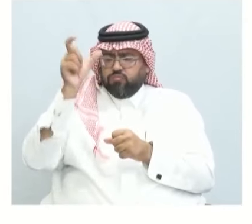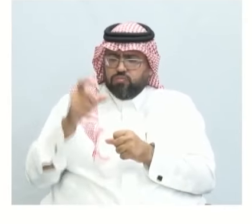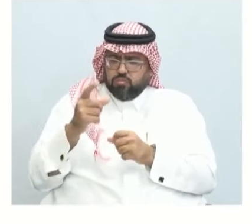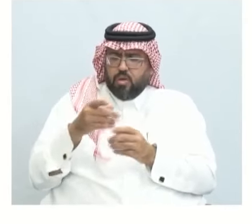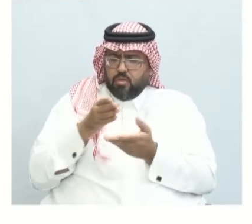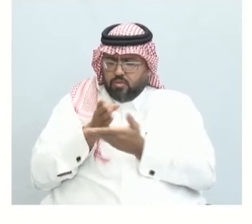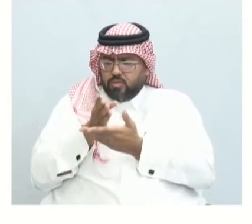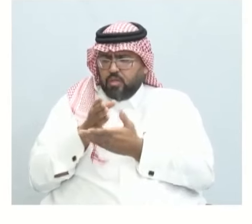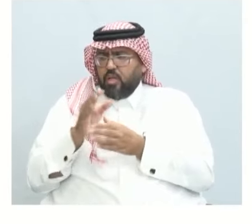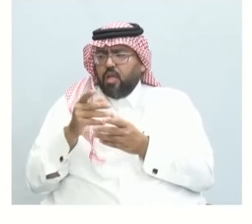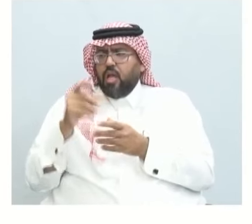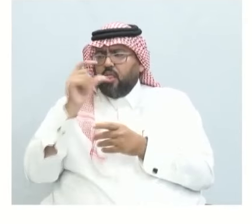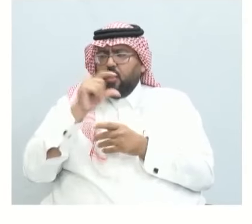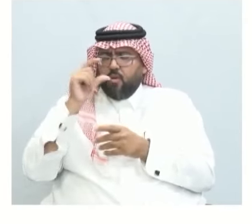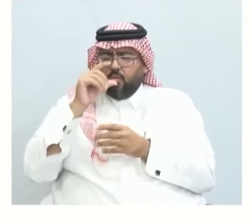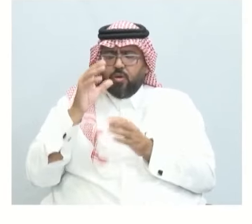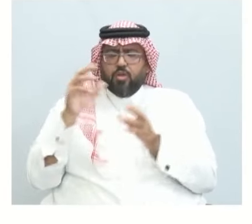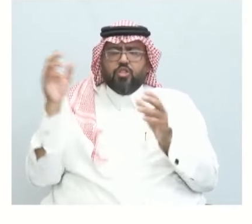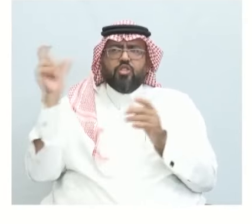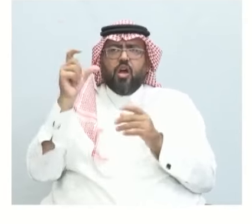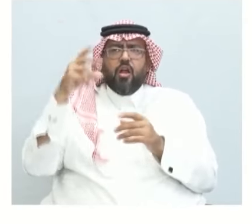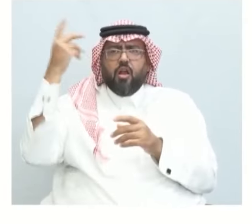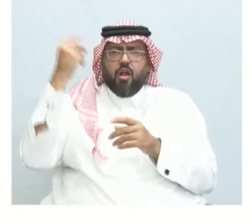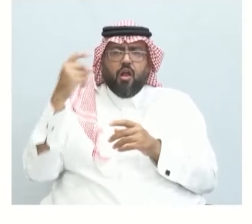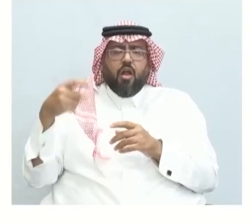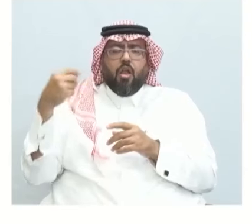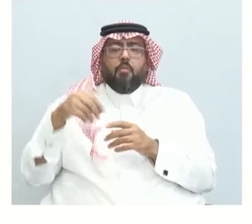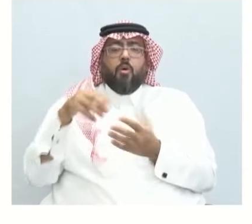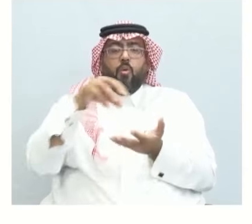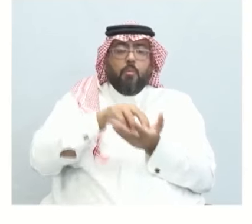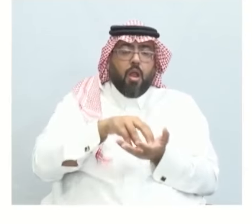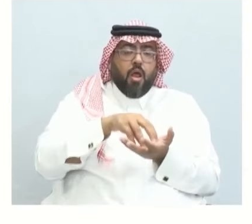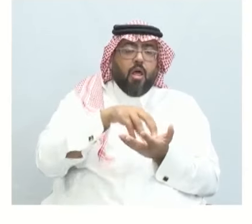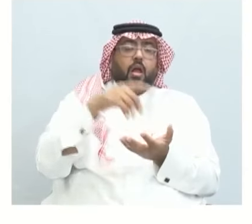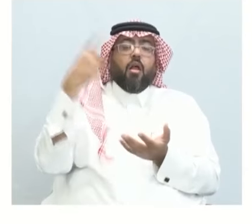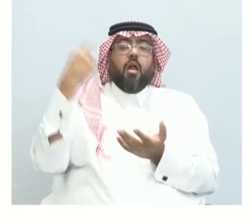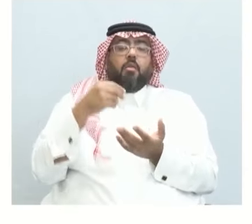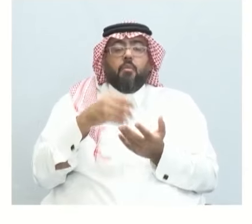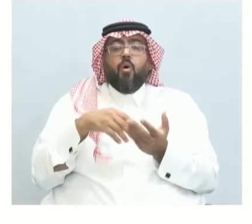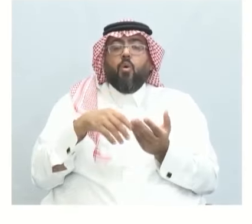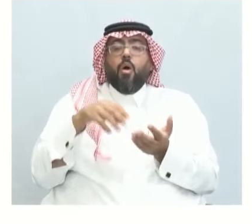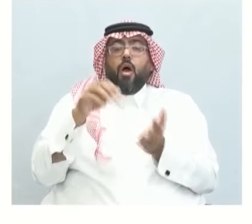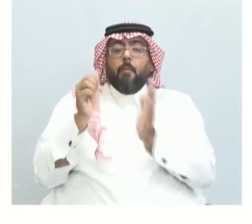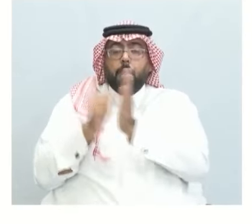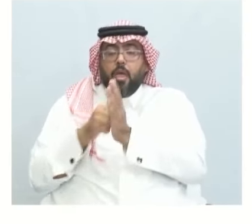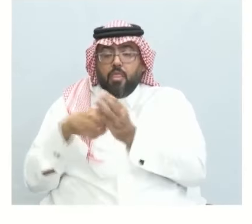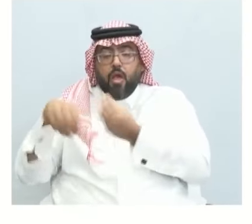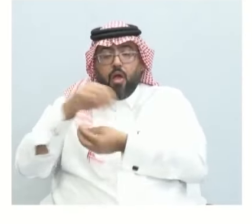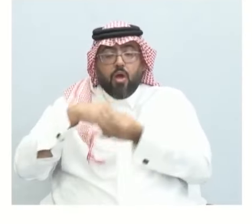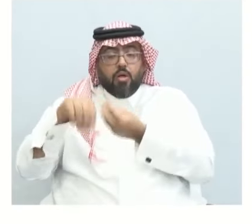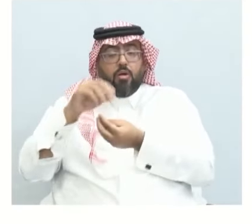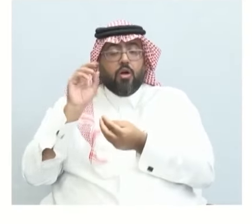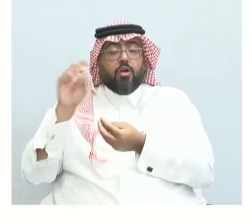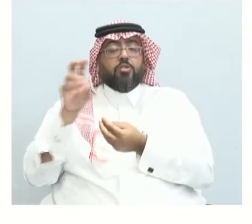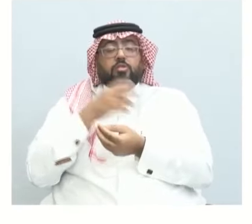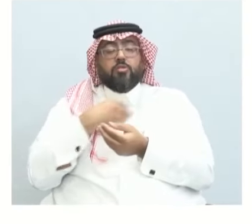نسكه من نسكه بدينه ان لهم اشهرا حرما وبلدا محرما وبيتا محجوجا يسكون فيه مناسكهم